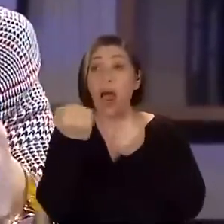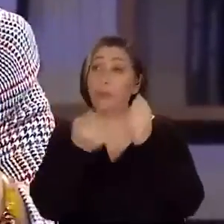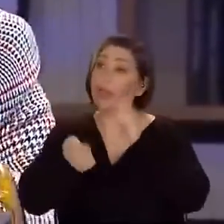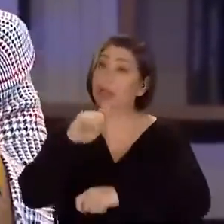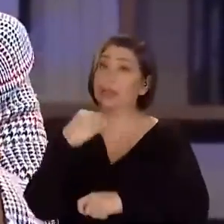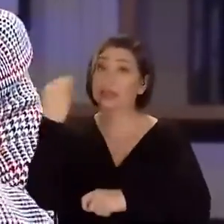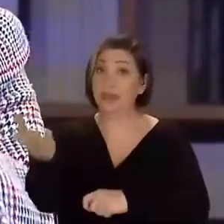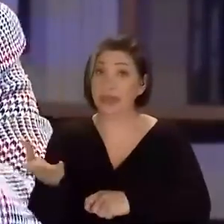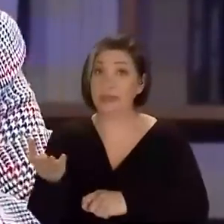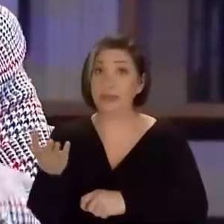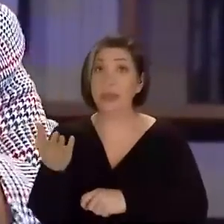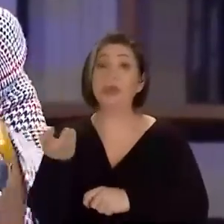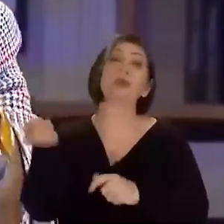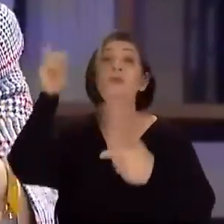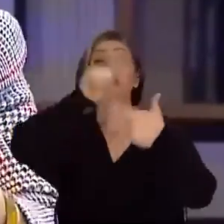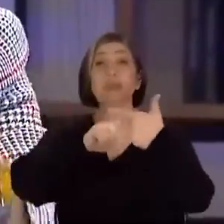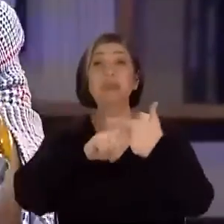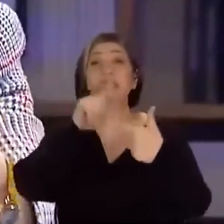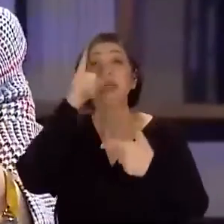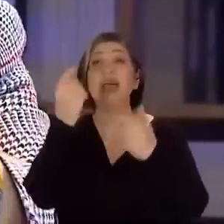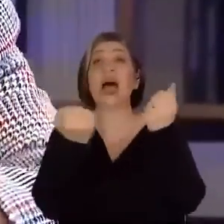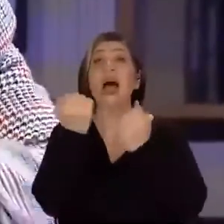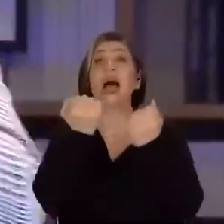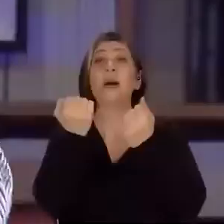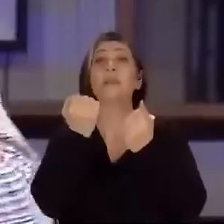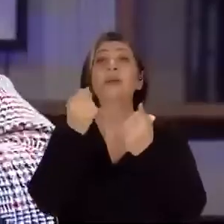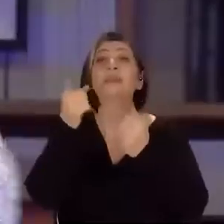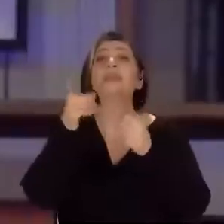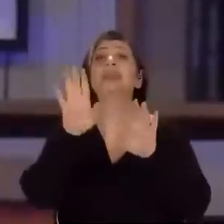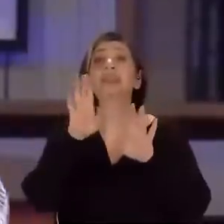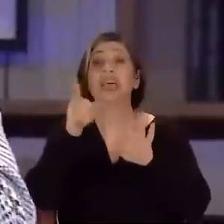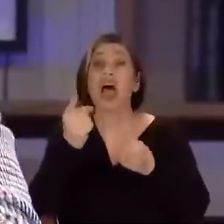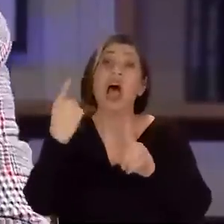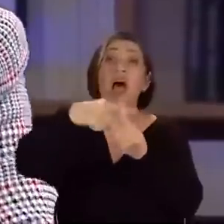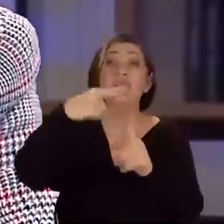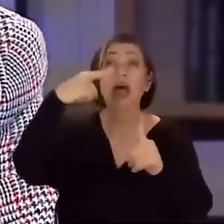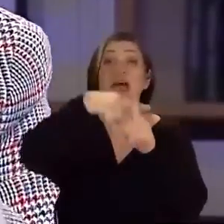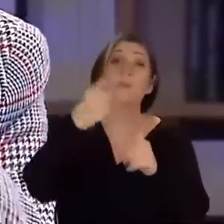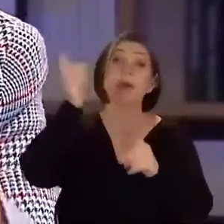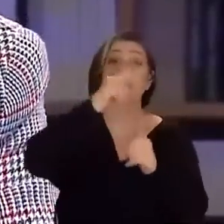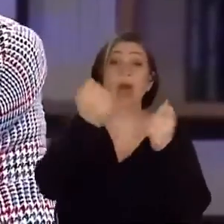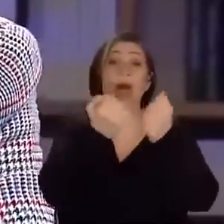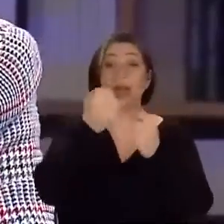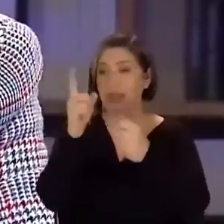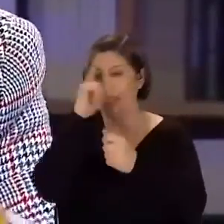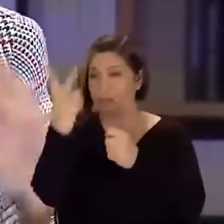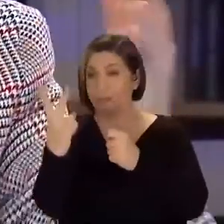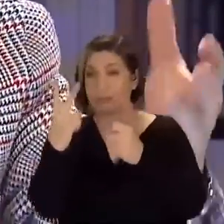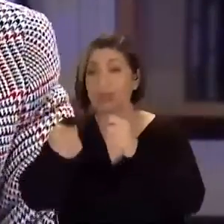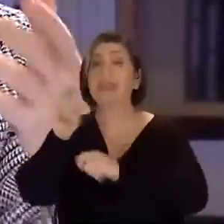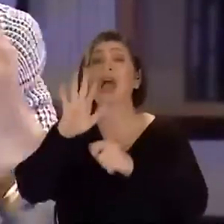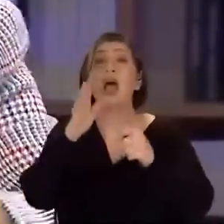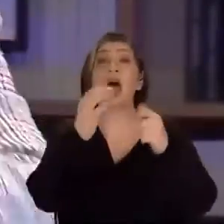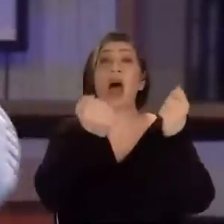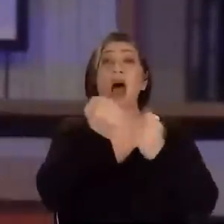kredisi de vereceğim. Sonra bir de sadece senin adam olarak senin araban değil, karın olarak da bir araba kredisi daha vereceğim falan filan.